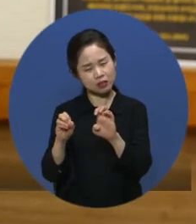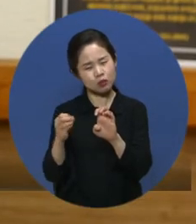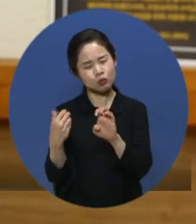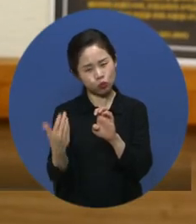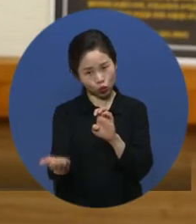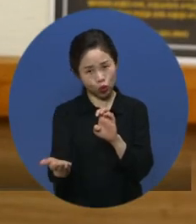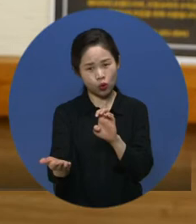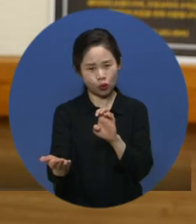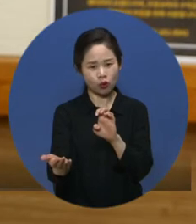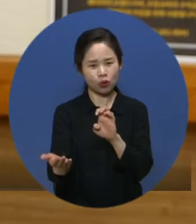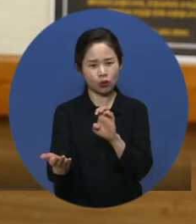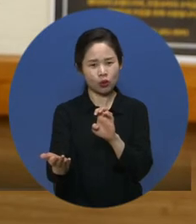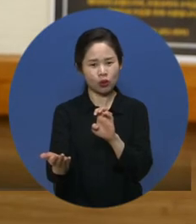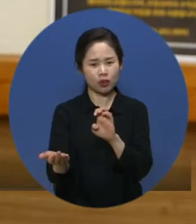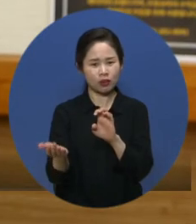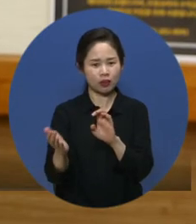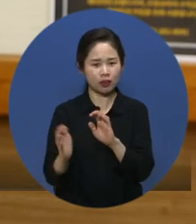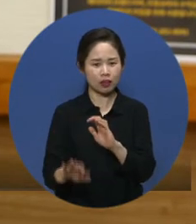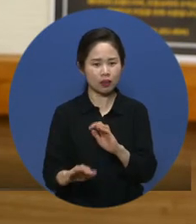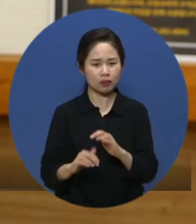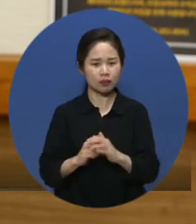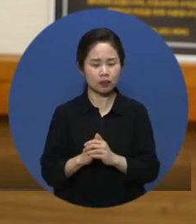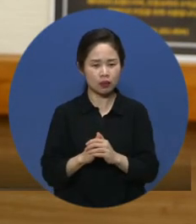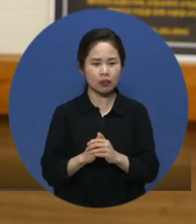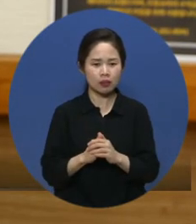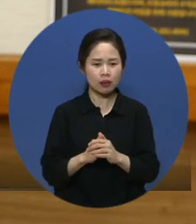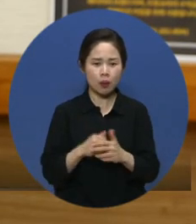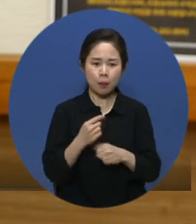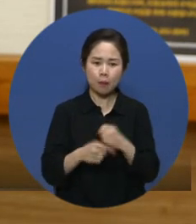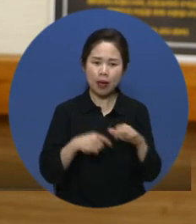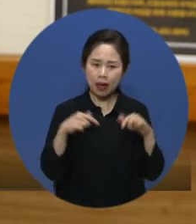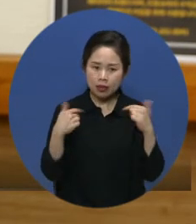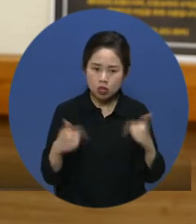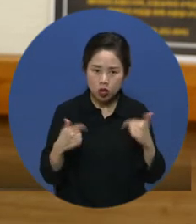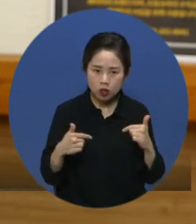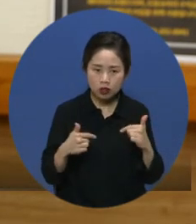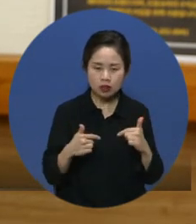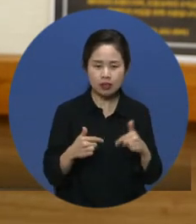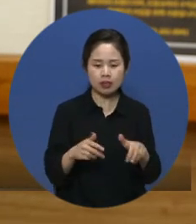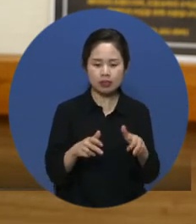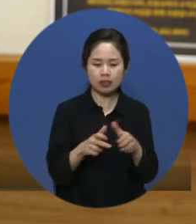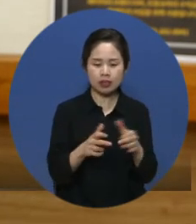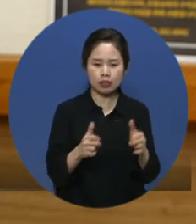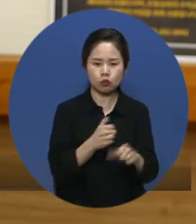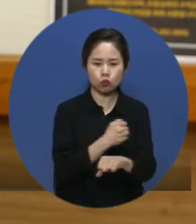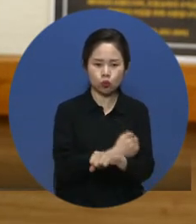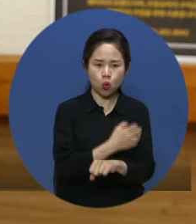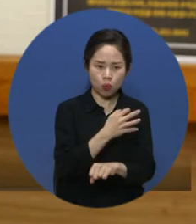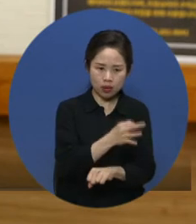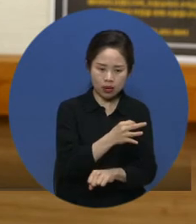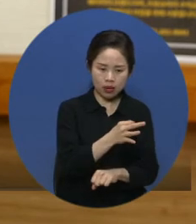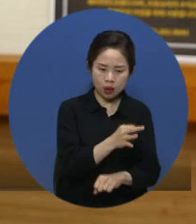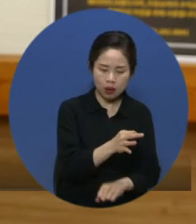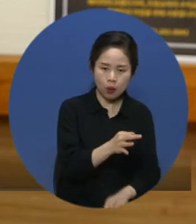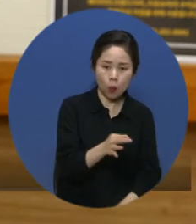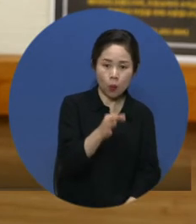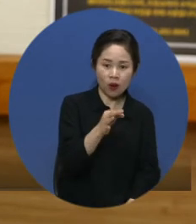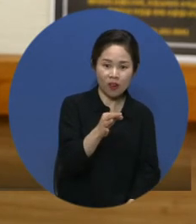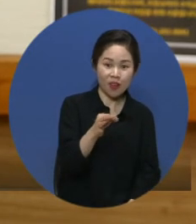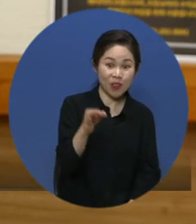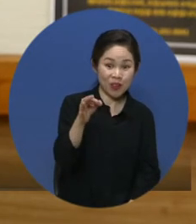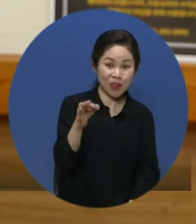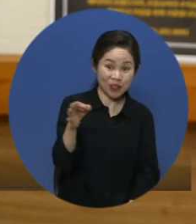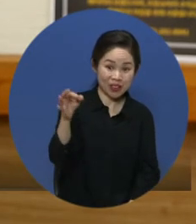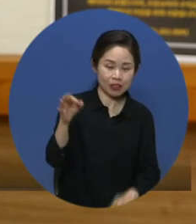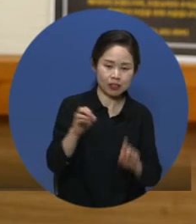매년 장애인 근로자의 인건비를 10%씩 저희가 향상을 하고 있습니다. 그래서 결국